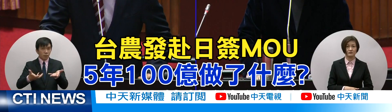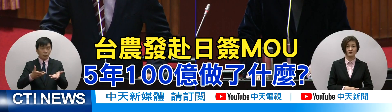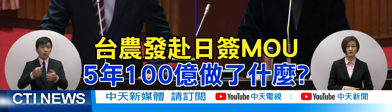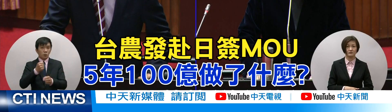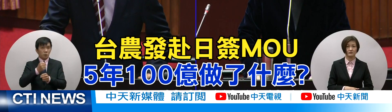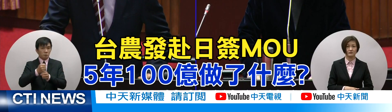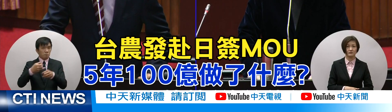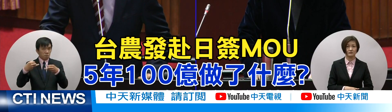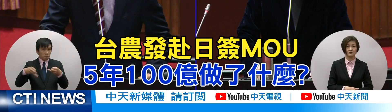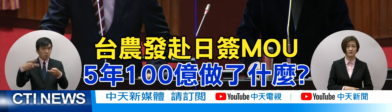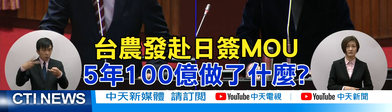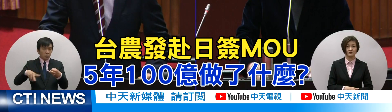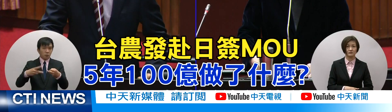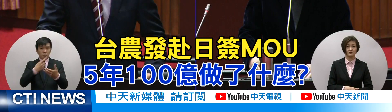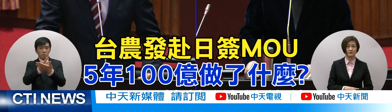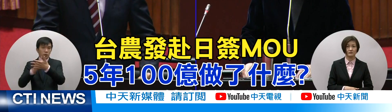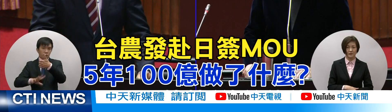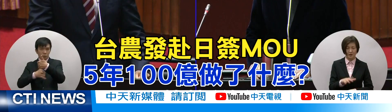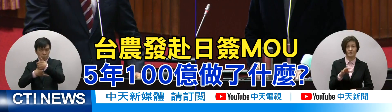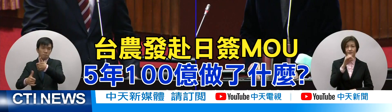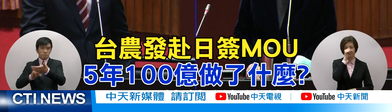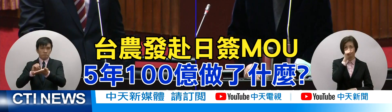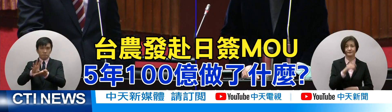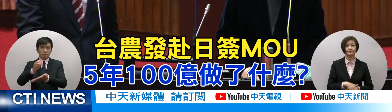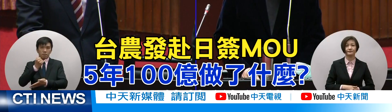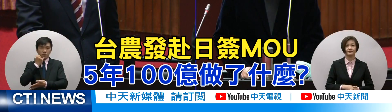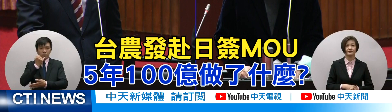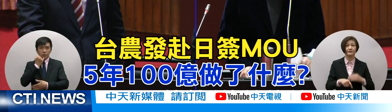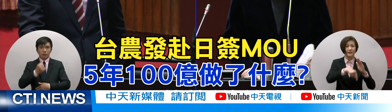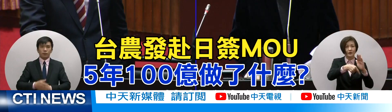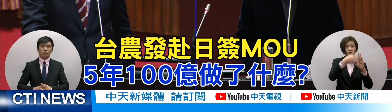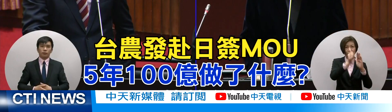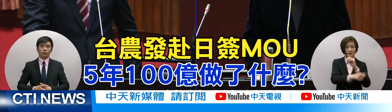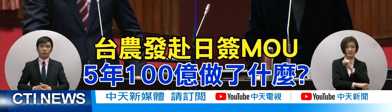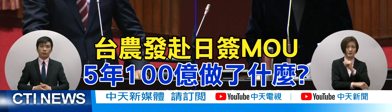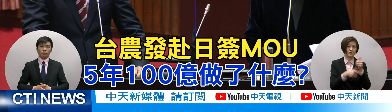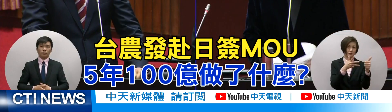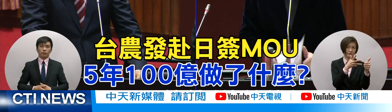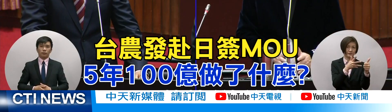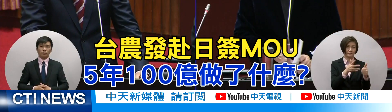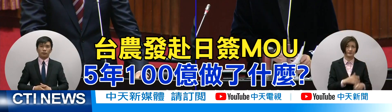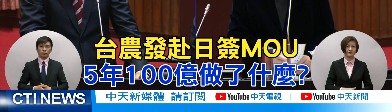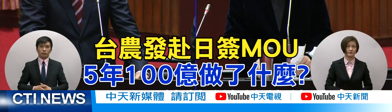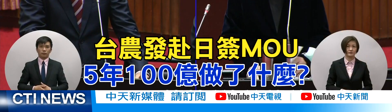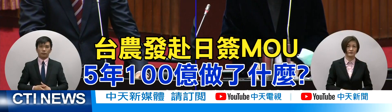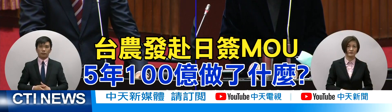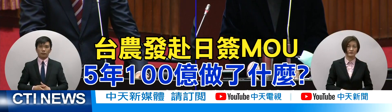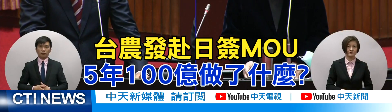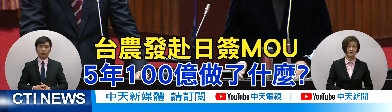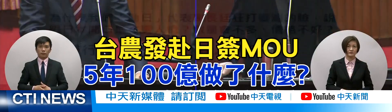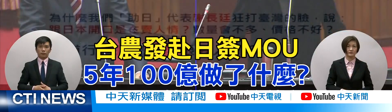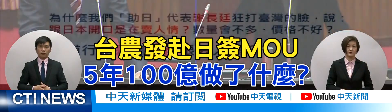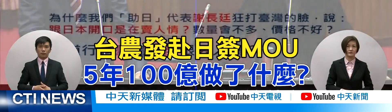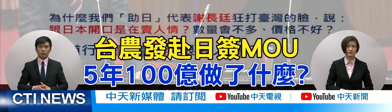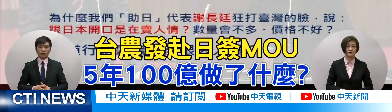的绩效跟所有的委员报告。 好，最后院长，最后我再请教一个问题啊。